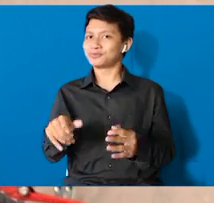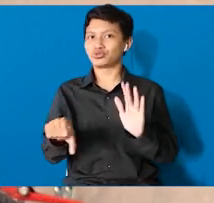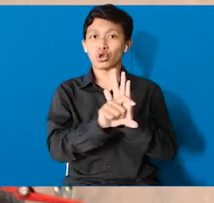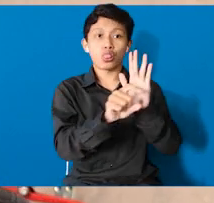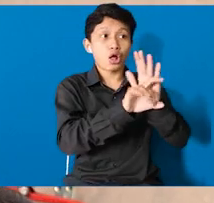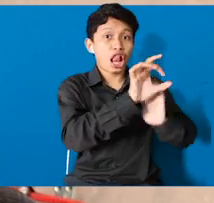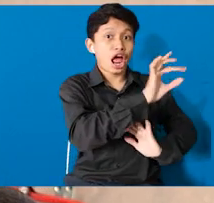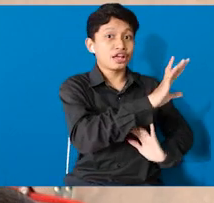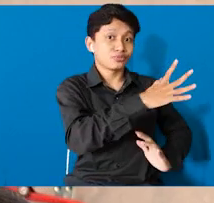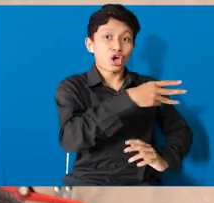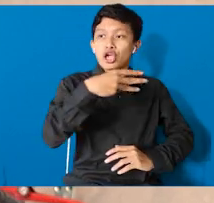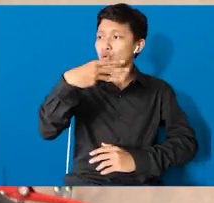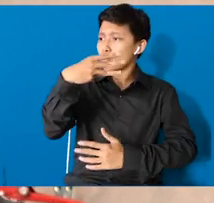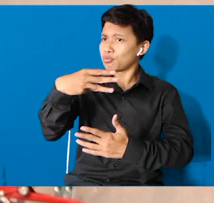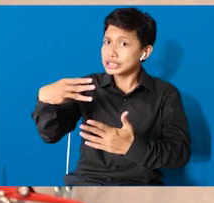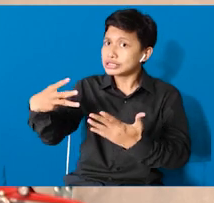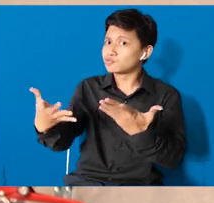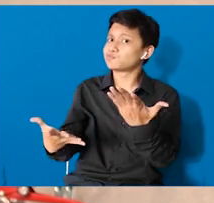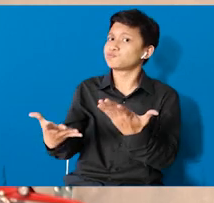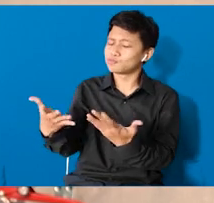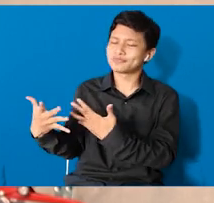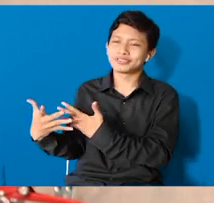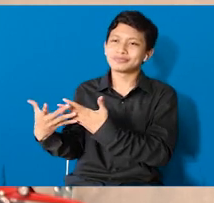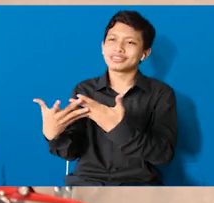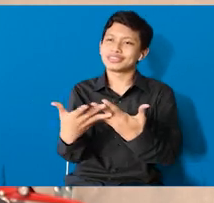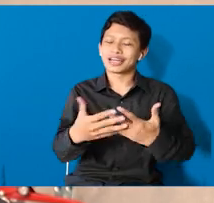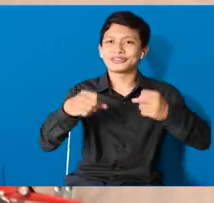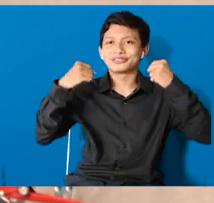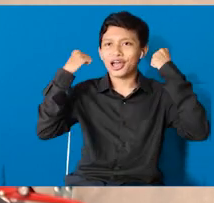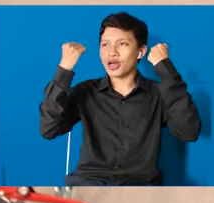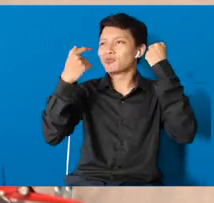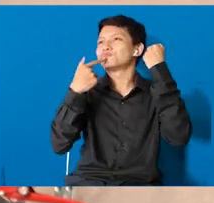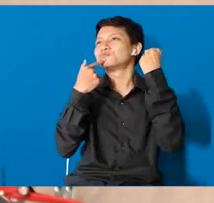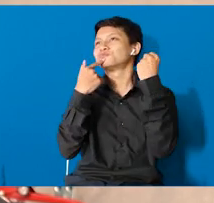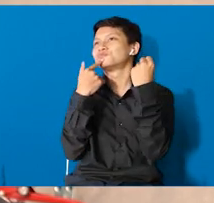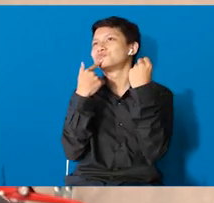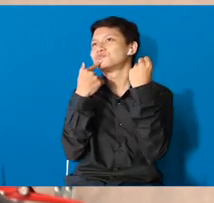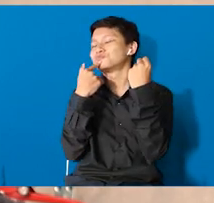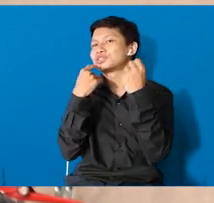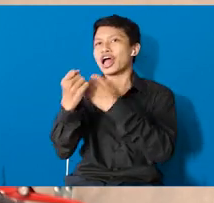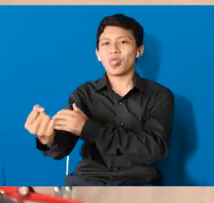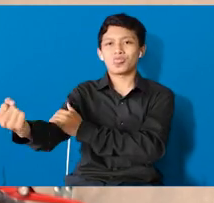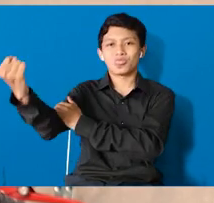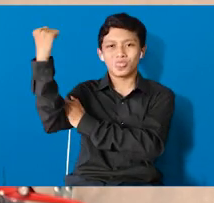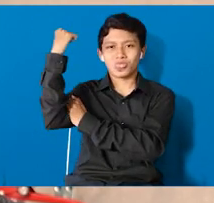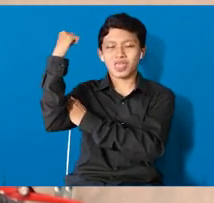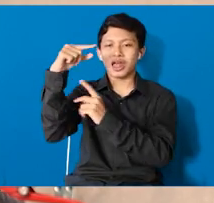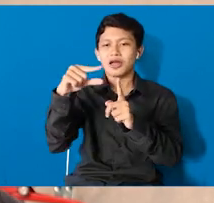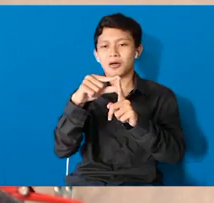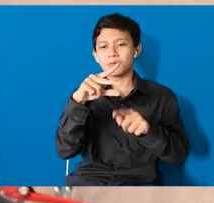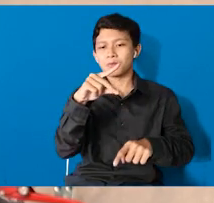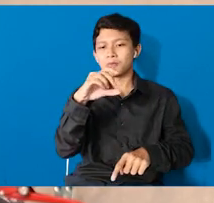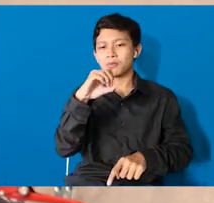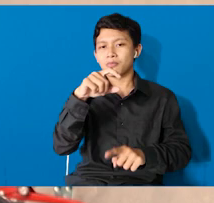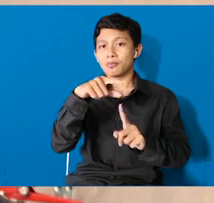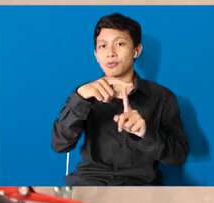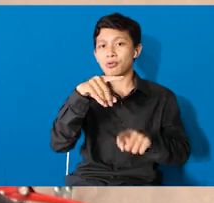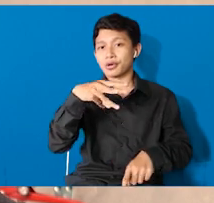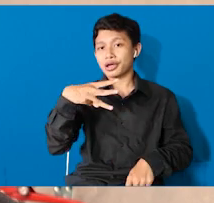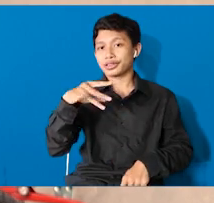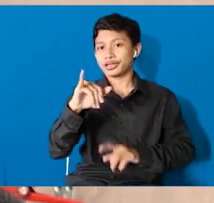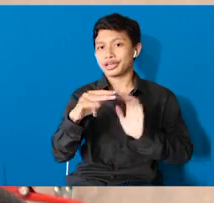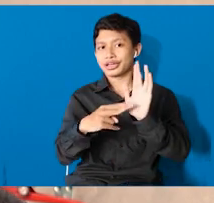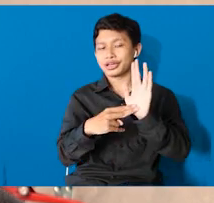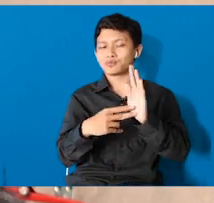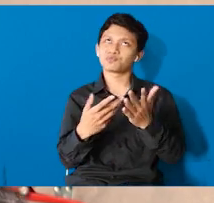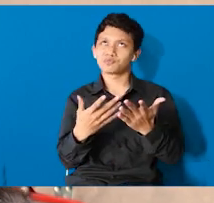untuk ekonomi, di kesehatan kami akan memberikan untuk kebutuhan energi protein kewani